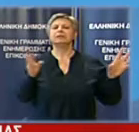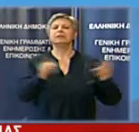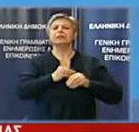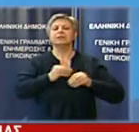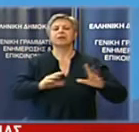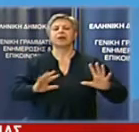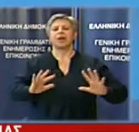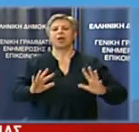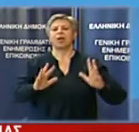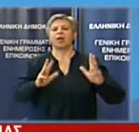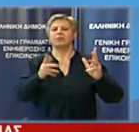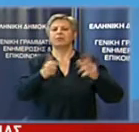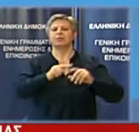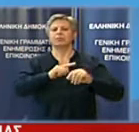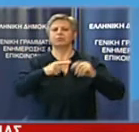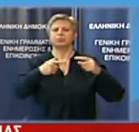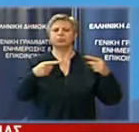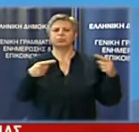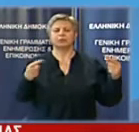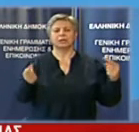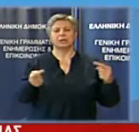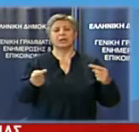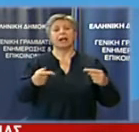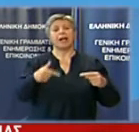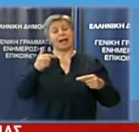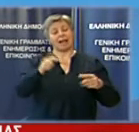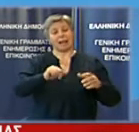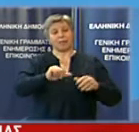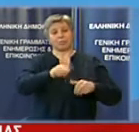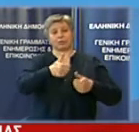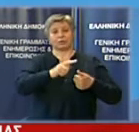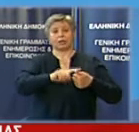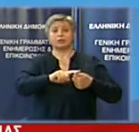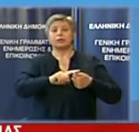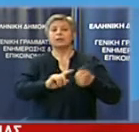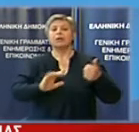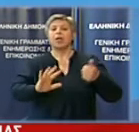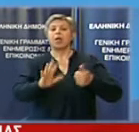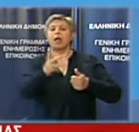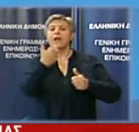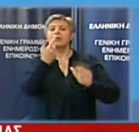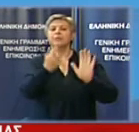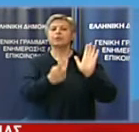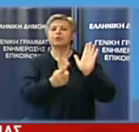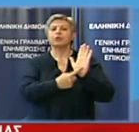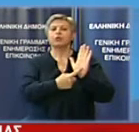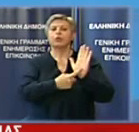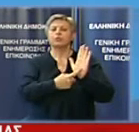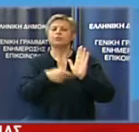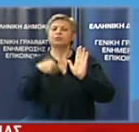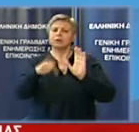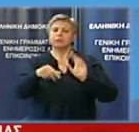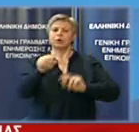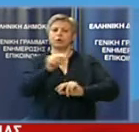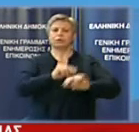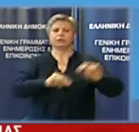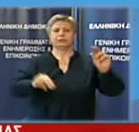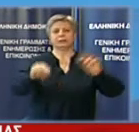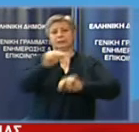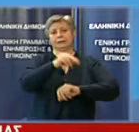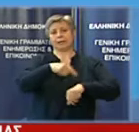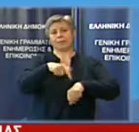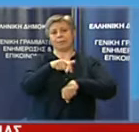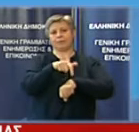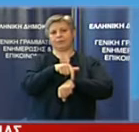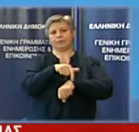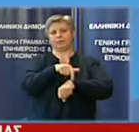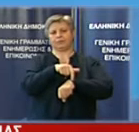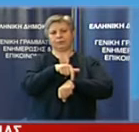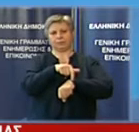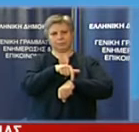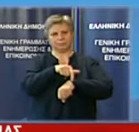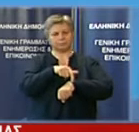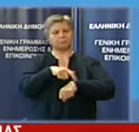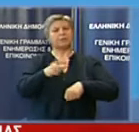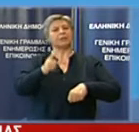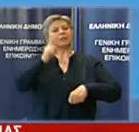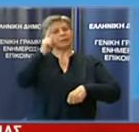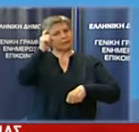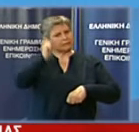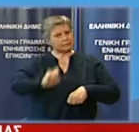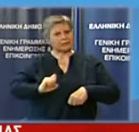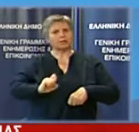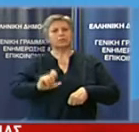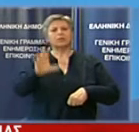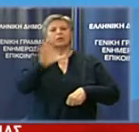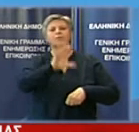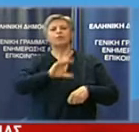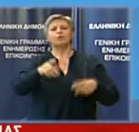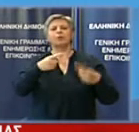τομέα, αρχής γενομένης από τον αναπτυξιακό νόμο, ο οποίος βρίσκεται ήδη στη διαβούλευση. Όπως είναι γνωστό, το Eurogroup στις